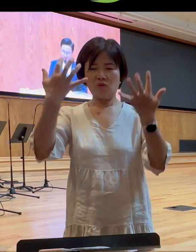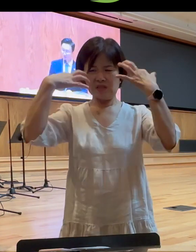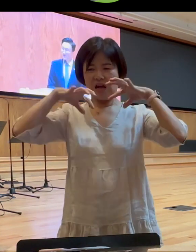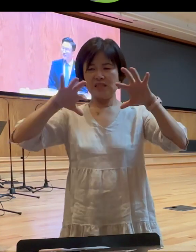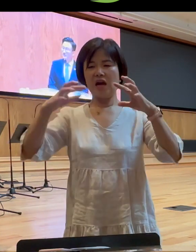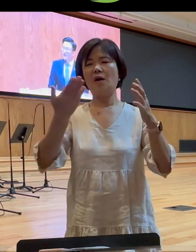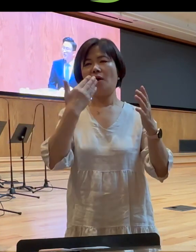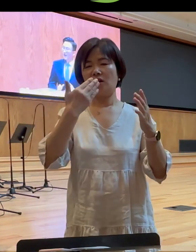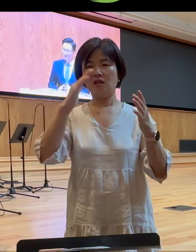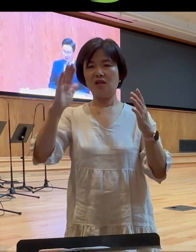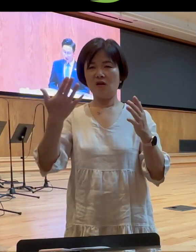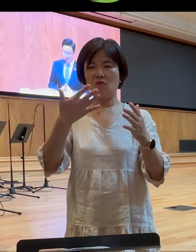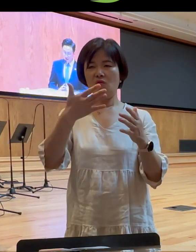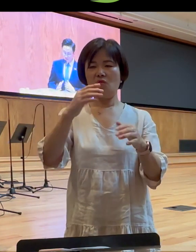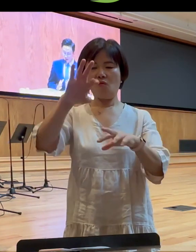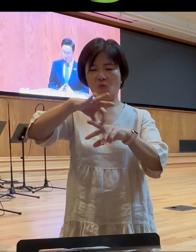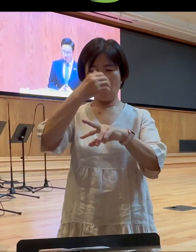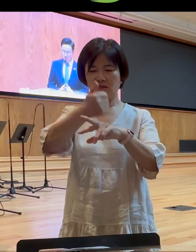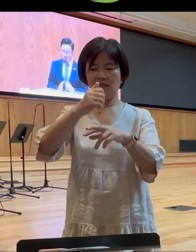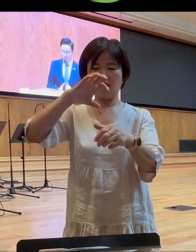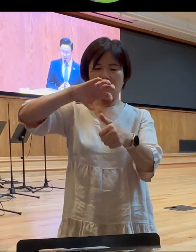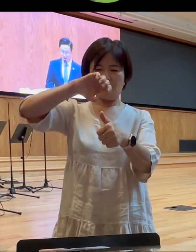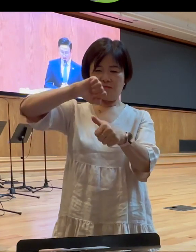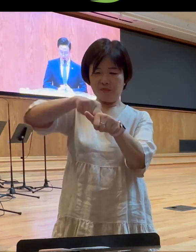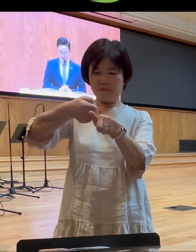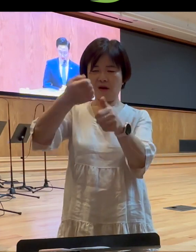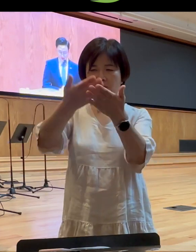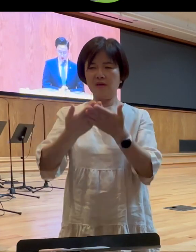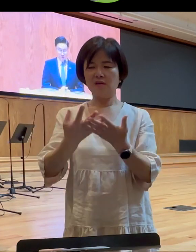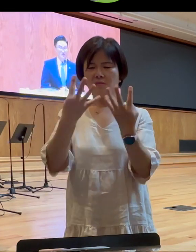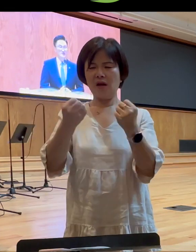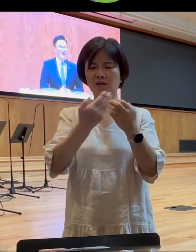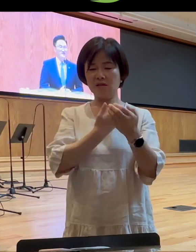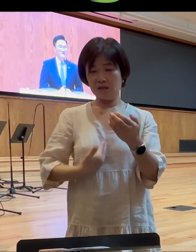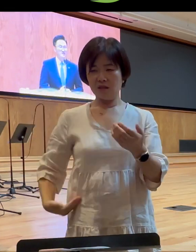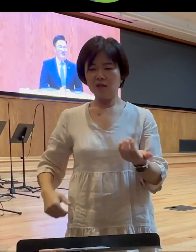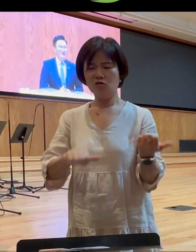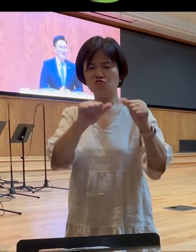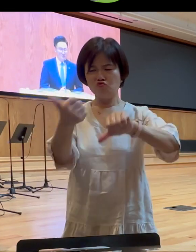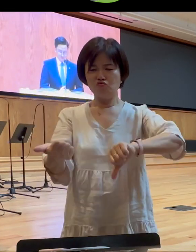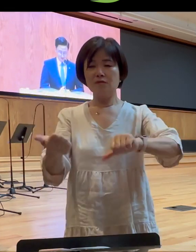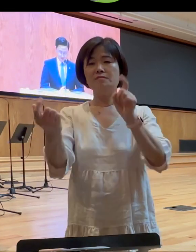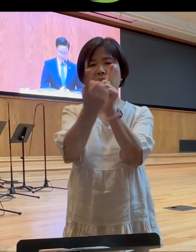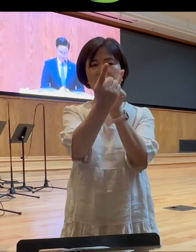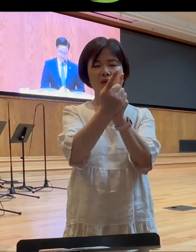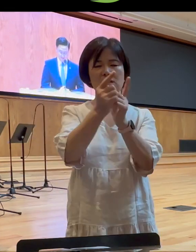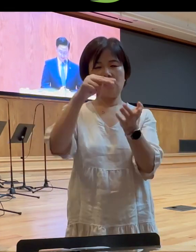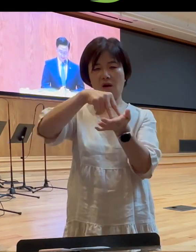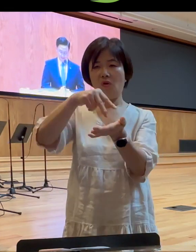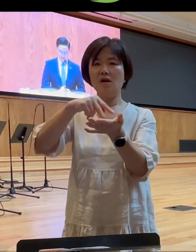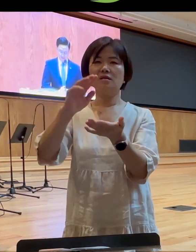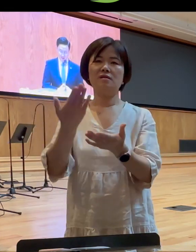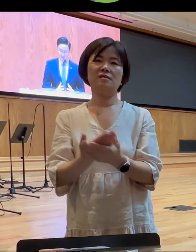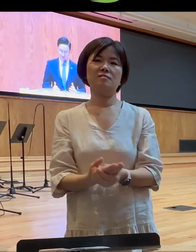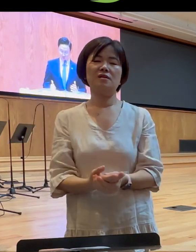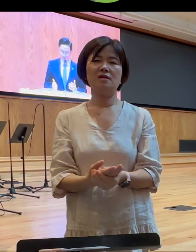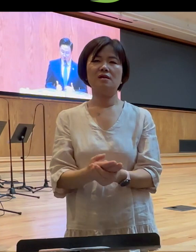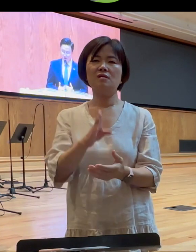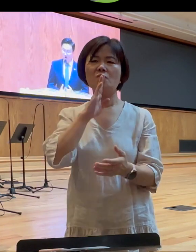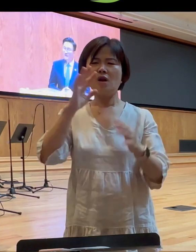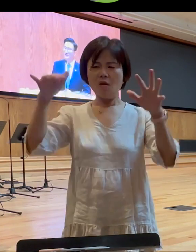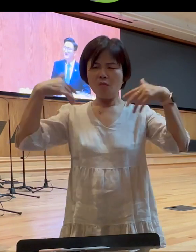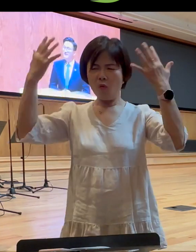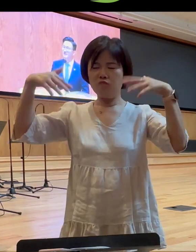되고 네로 황제의 핍박으로 수많은 제자들이 죽임을 당하는 상황이었습니다. 마치